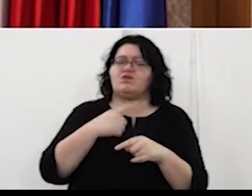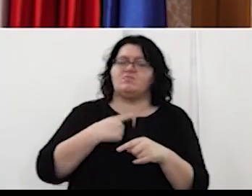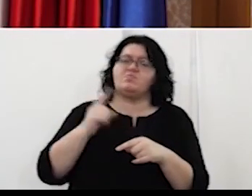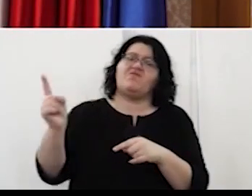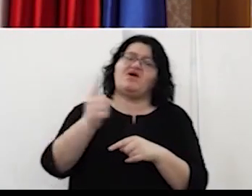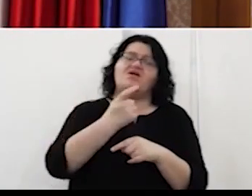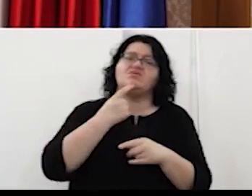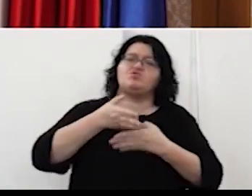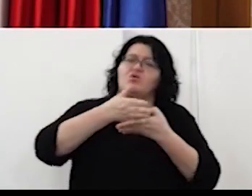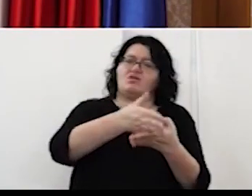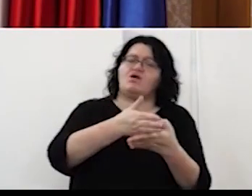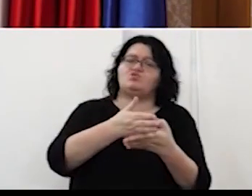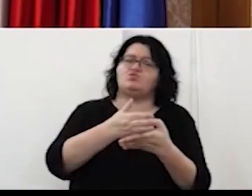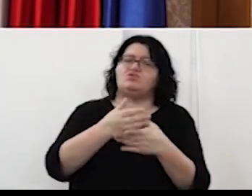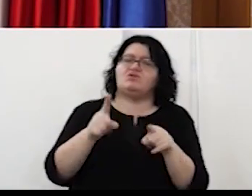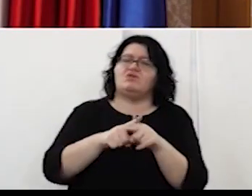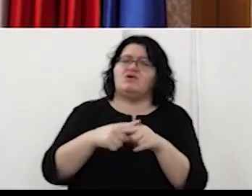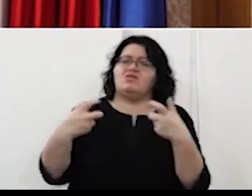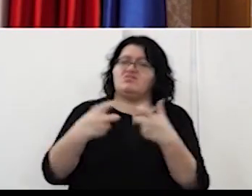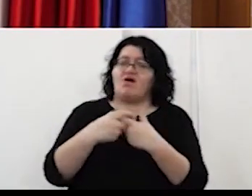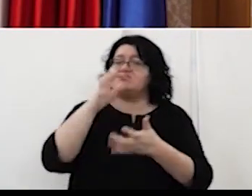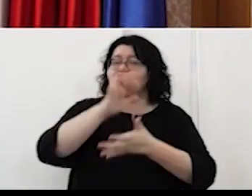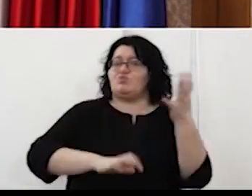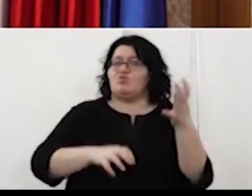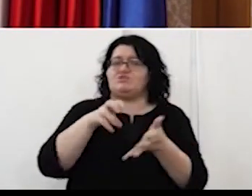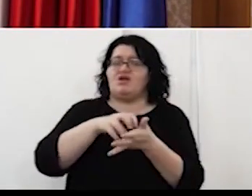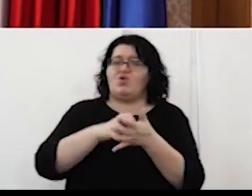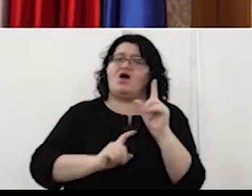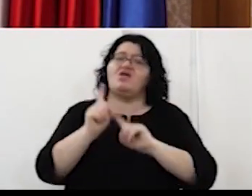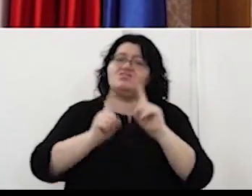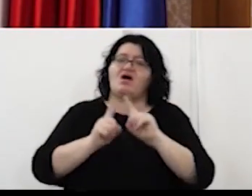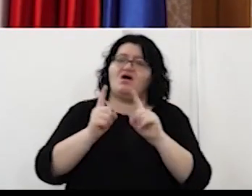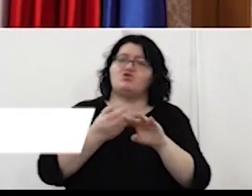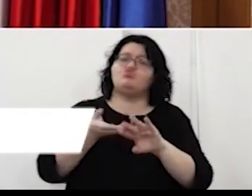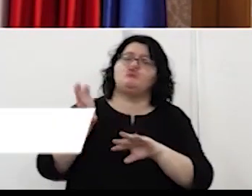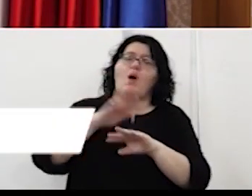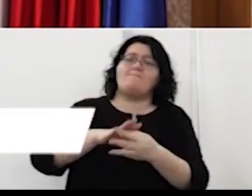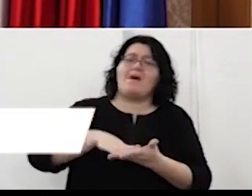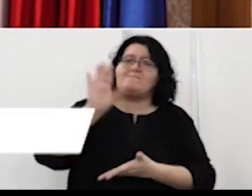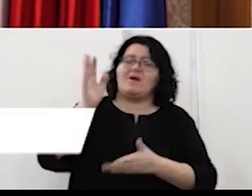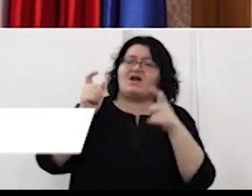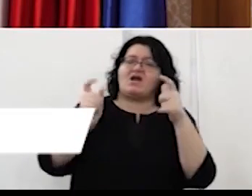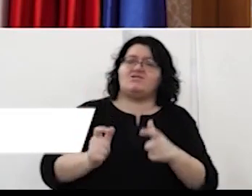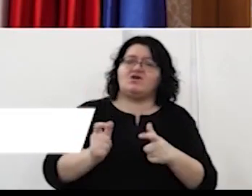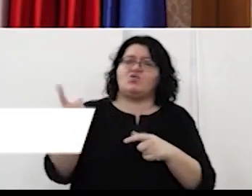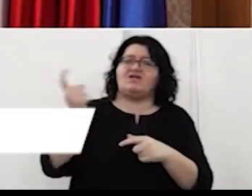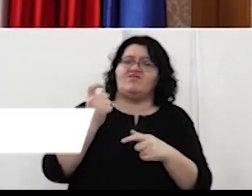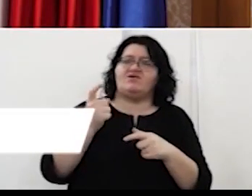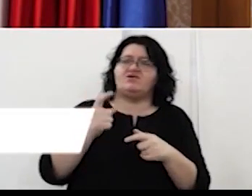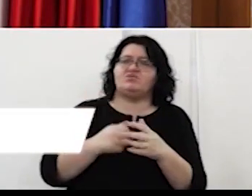fiecare timișorean prin taxele și impozitele locale. Dar cea mai mare categorie de